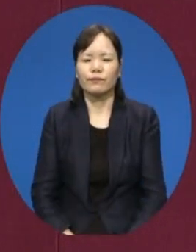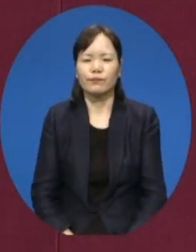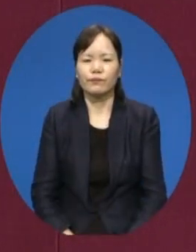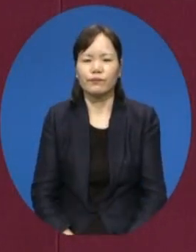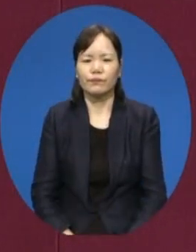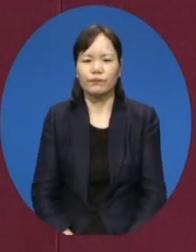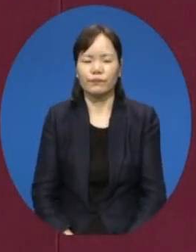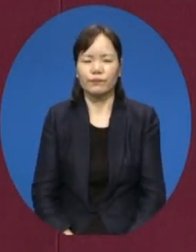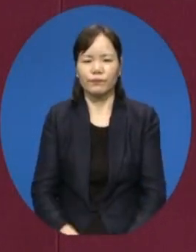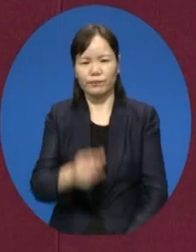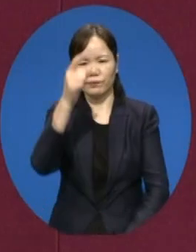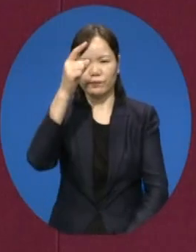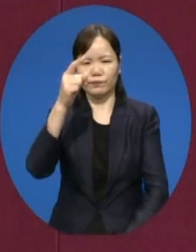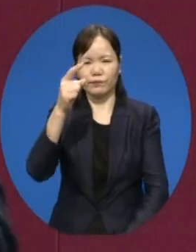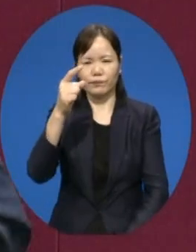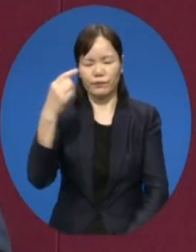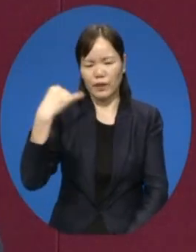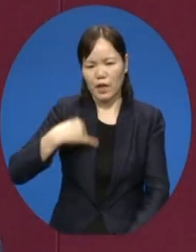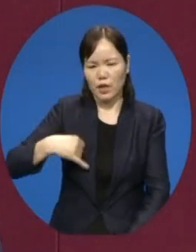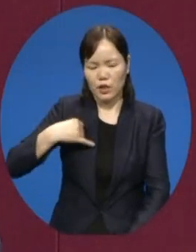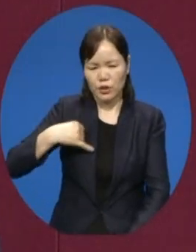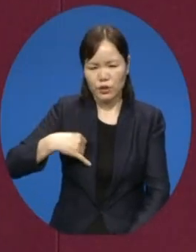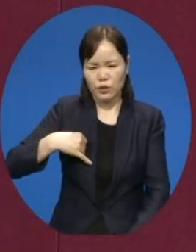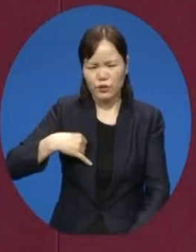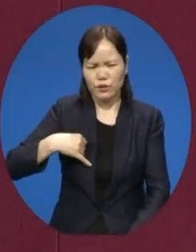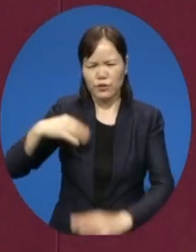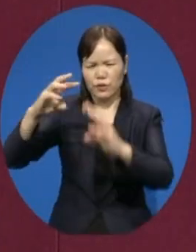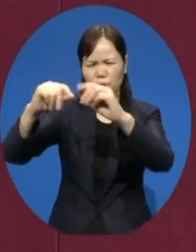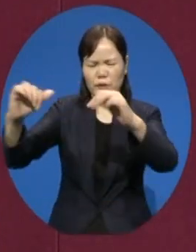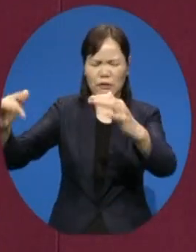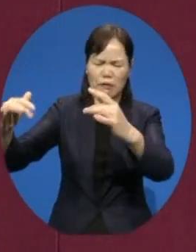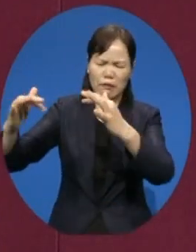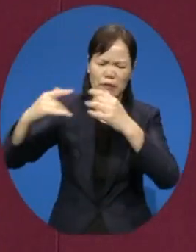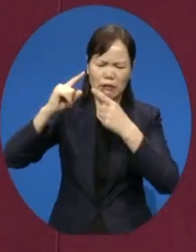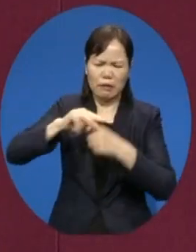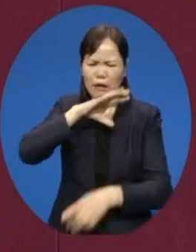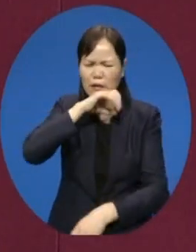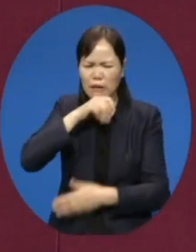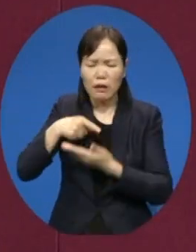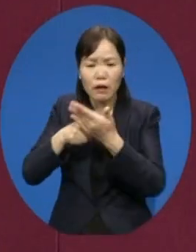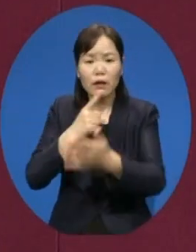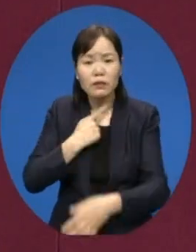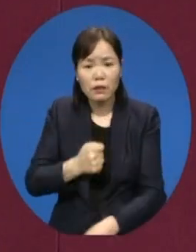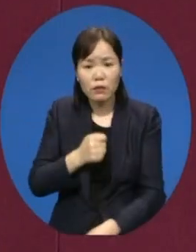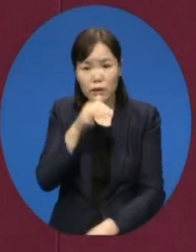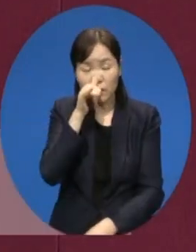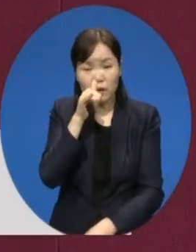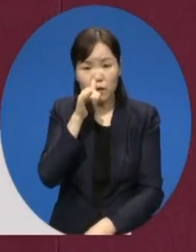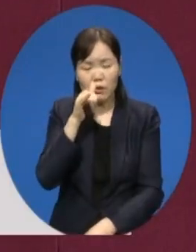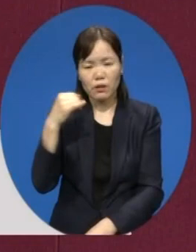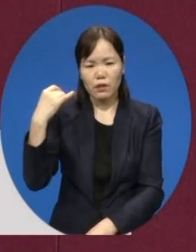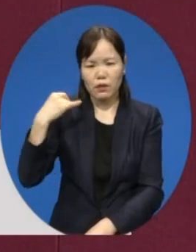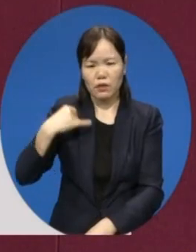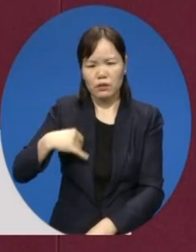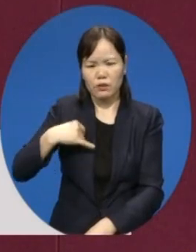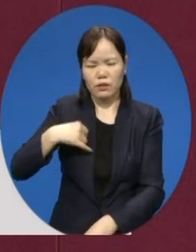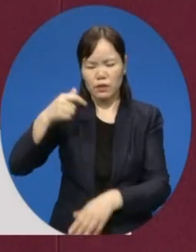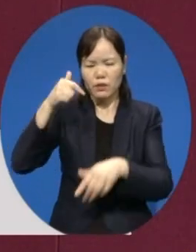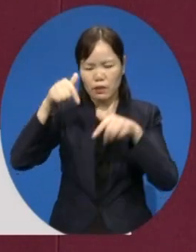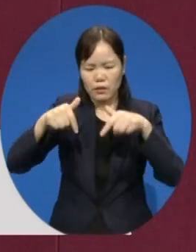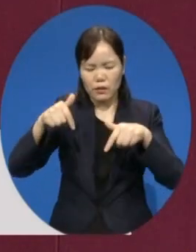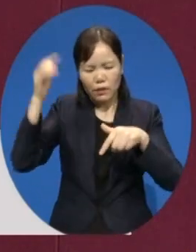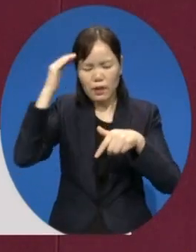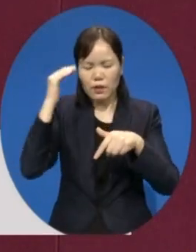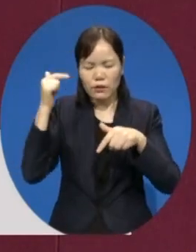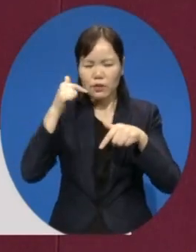정부, 중국발 미세먼지에 대해서 한마디 제대로 항의해 본 적 있습니까? 중국이 우리의 새 바다와 가까운 자신들의